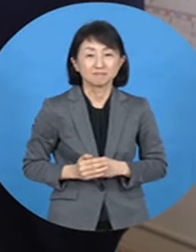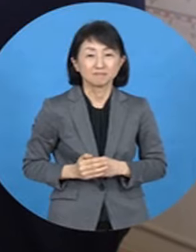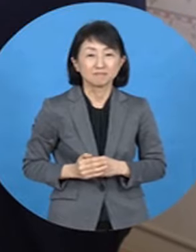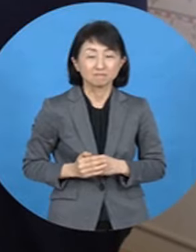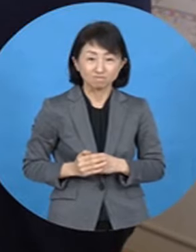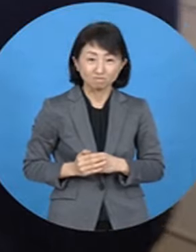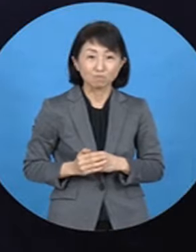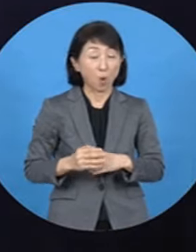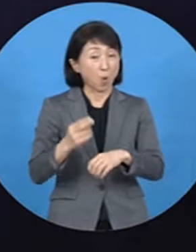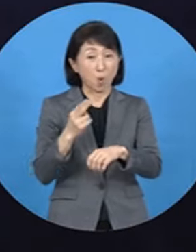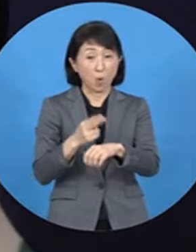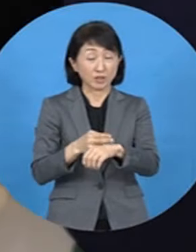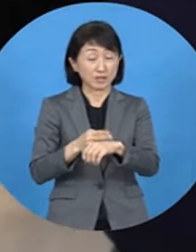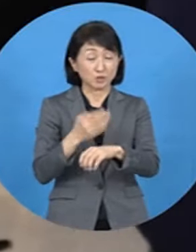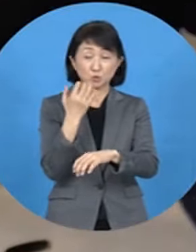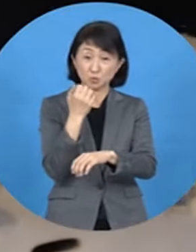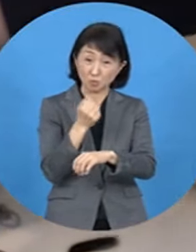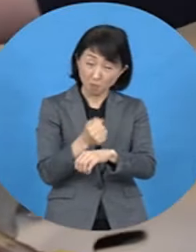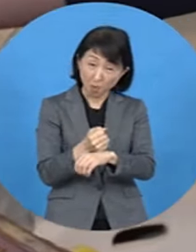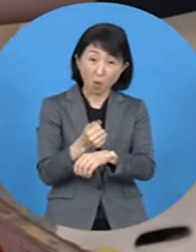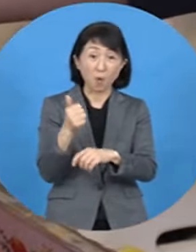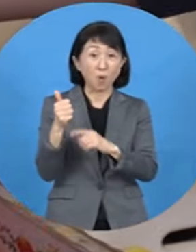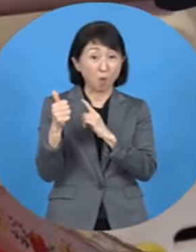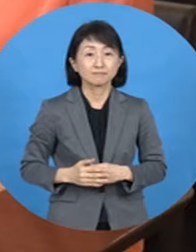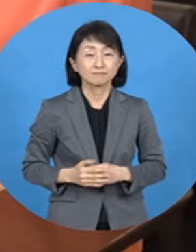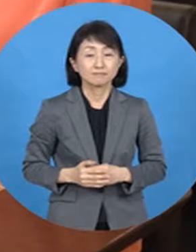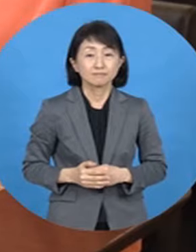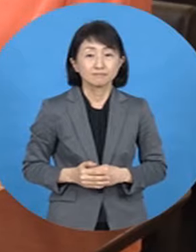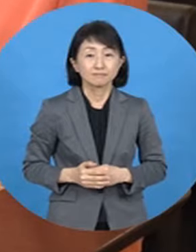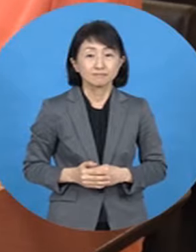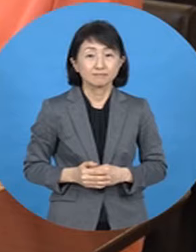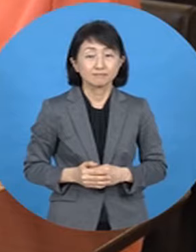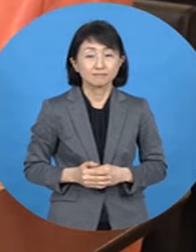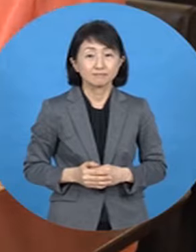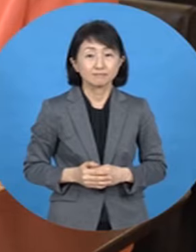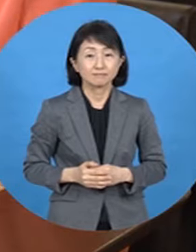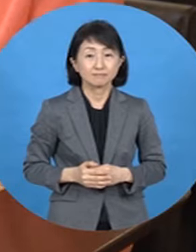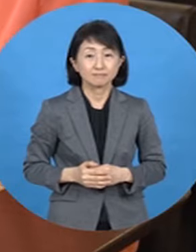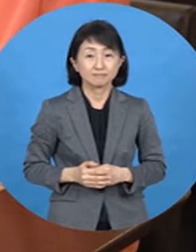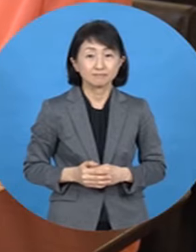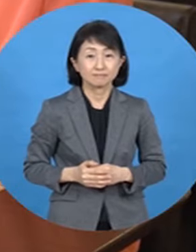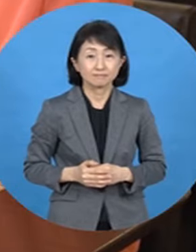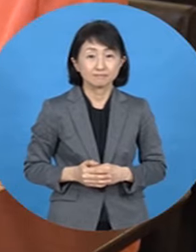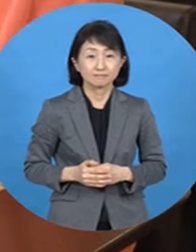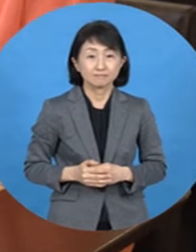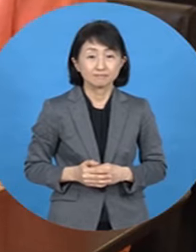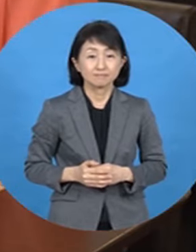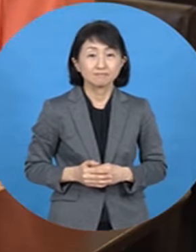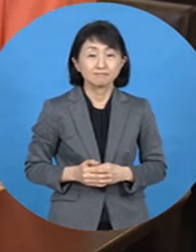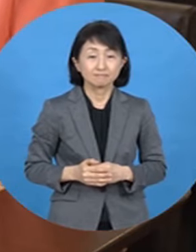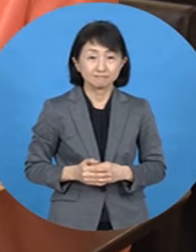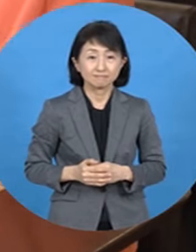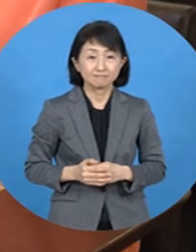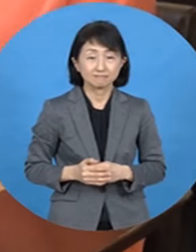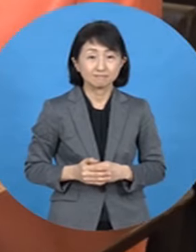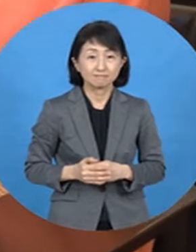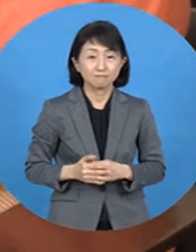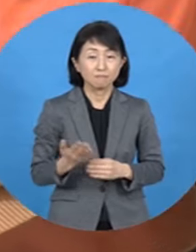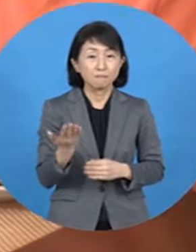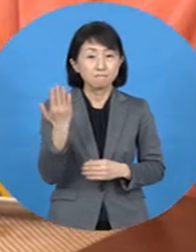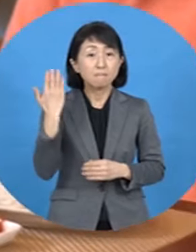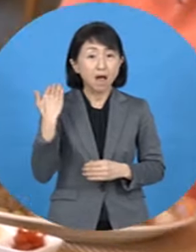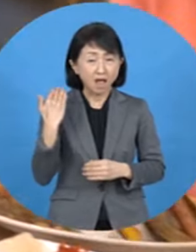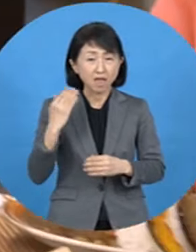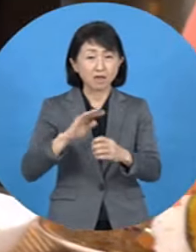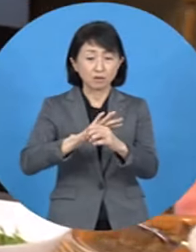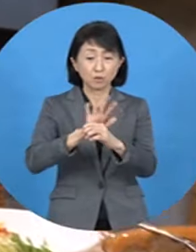から引いて作られてるんですね、はい、 そうなんです。 最後に今後の活動などあれば教えてください。 はい、コ